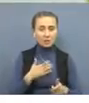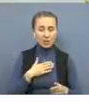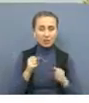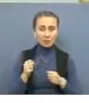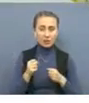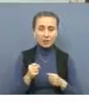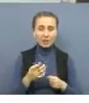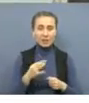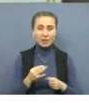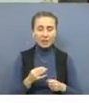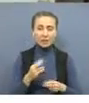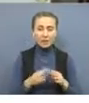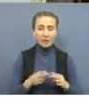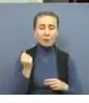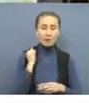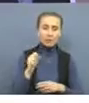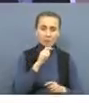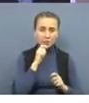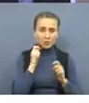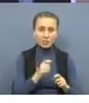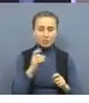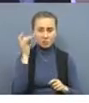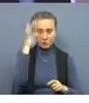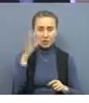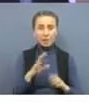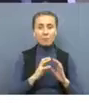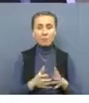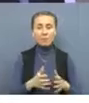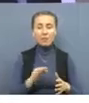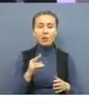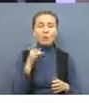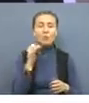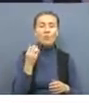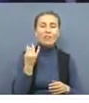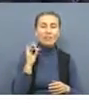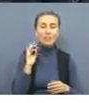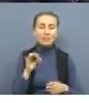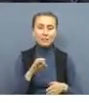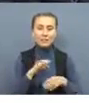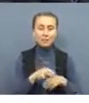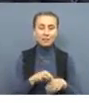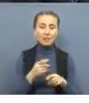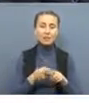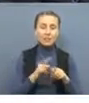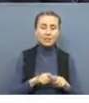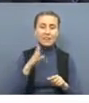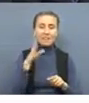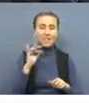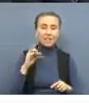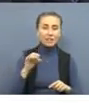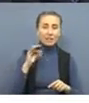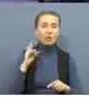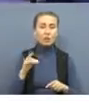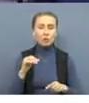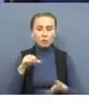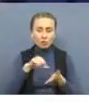перерыва победителем и призером чемпионата мира среди юниоров, проходившего в Кювейте в этом году, Батырхану Сейтенову, Виктору Литвинову, Павлу